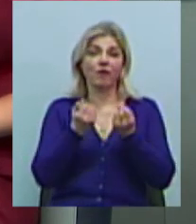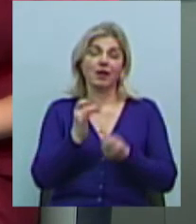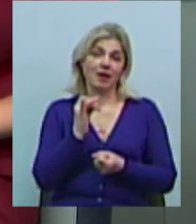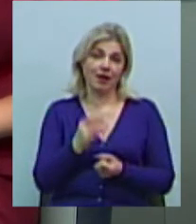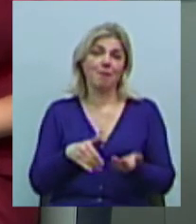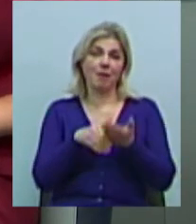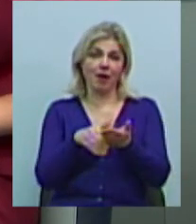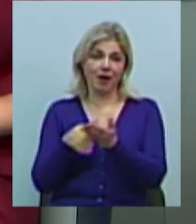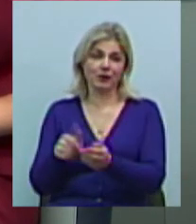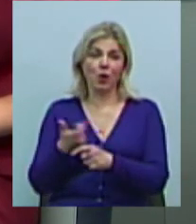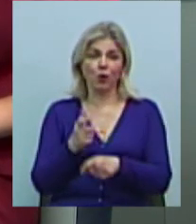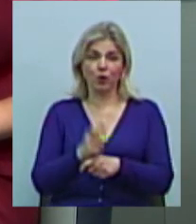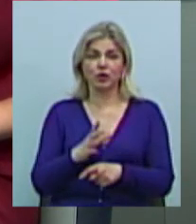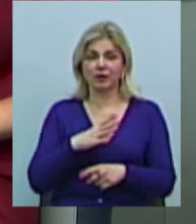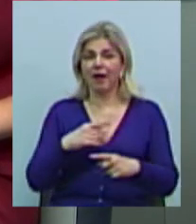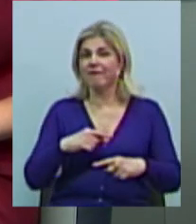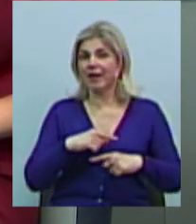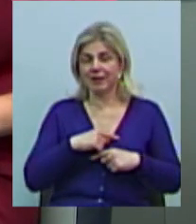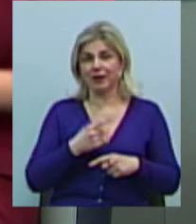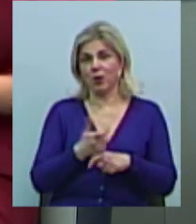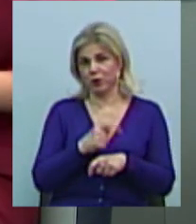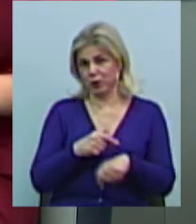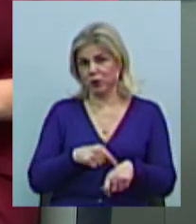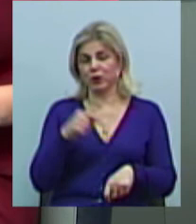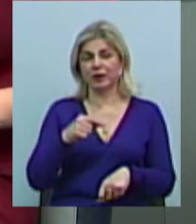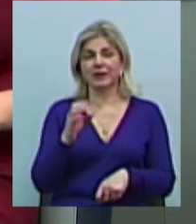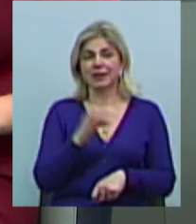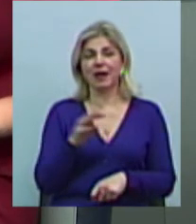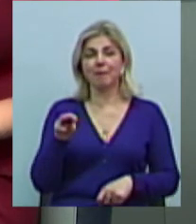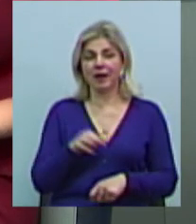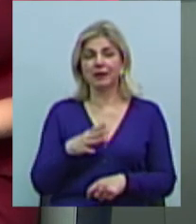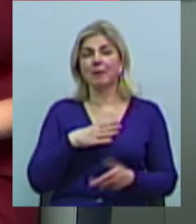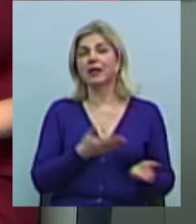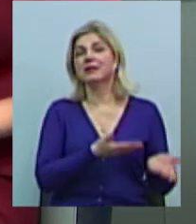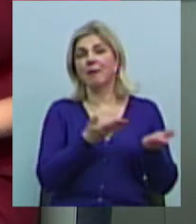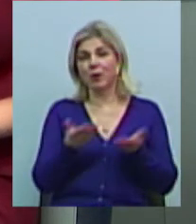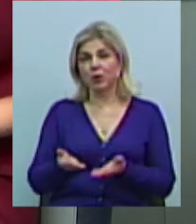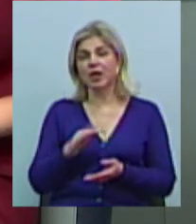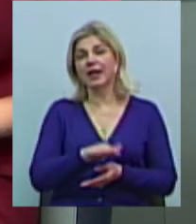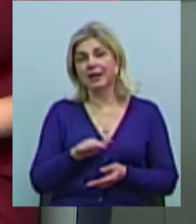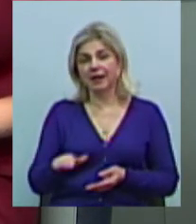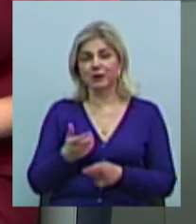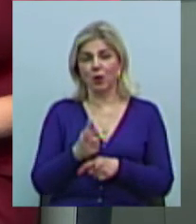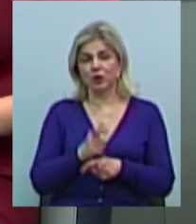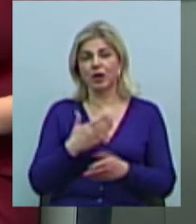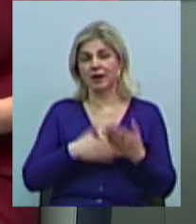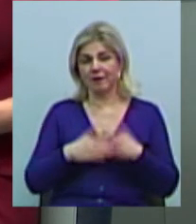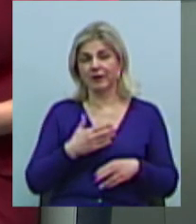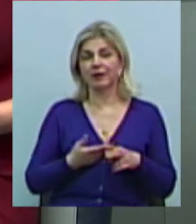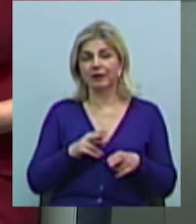допомагала їм. Досить був такий фінал, був такий чуттєвий. От Сергій Михайлович був запрошений, дітки дуже радувались.